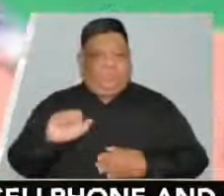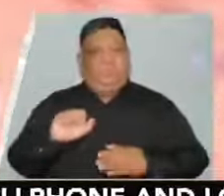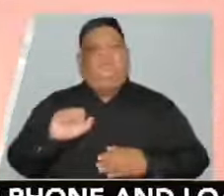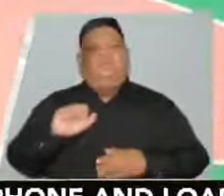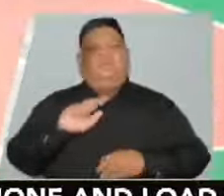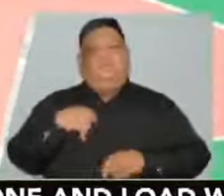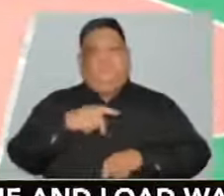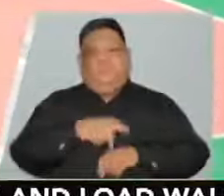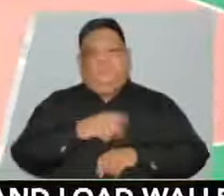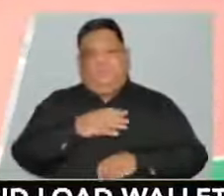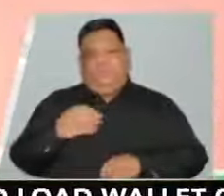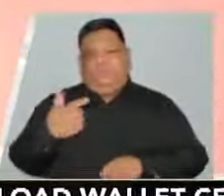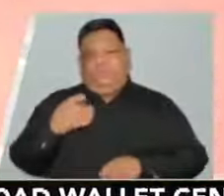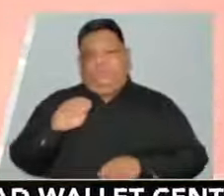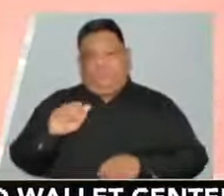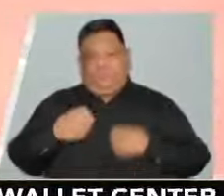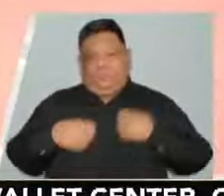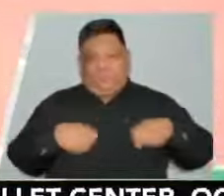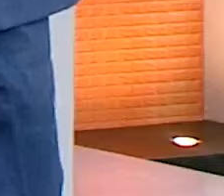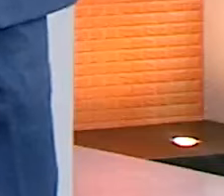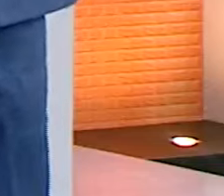Sports.